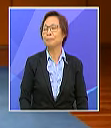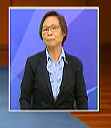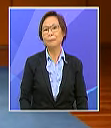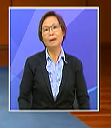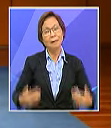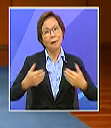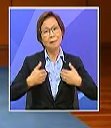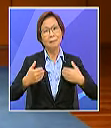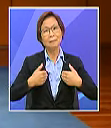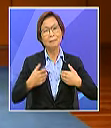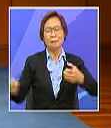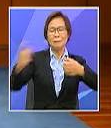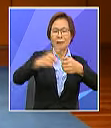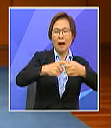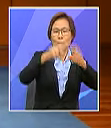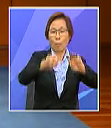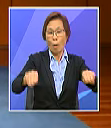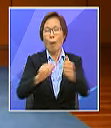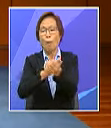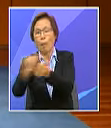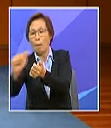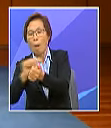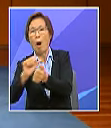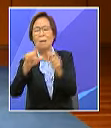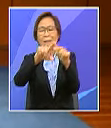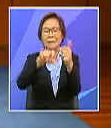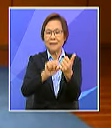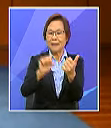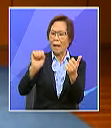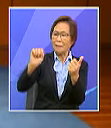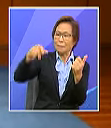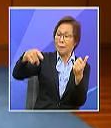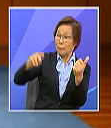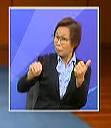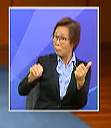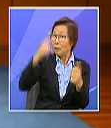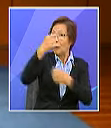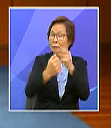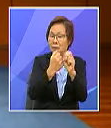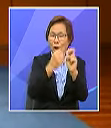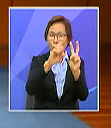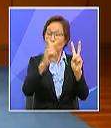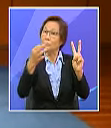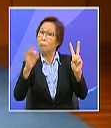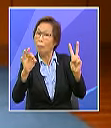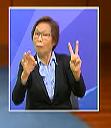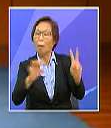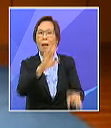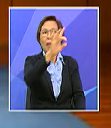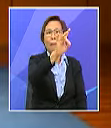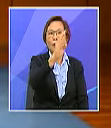adalah tentang Cannon layak sijil SPM bagi tahun 2019